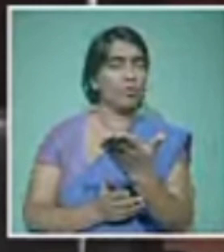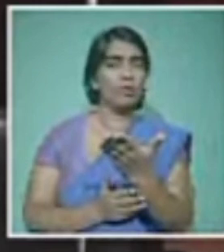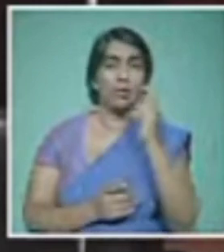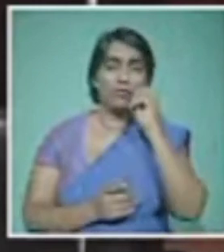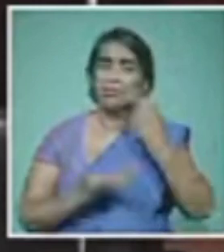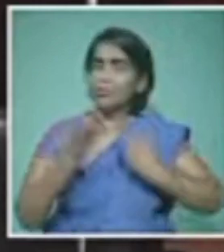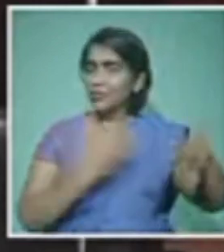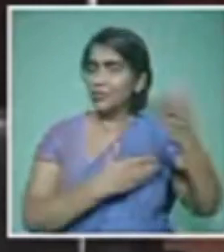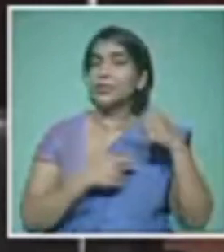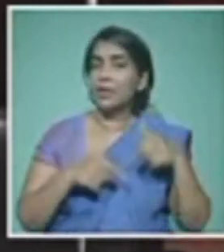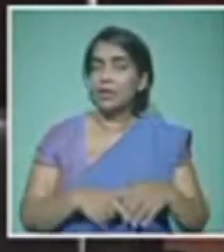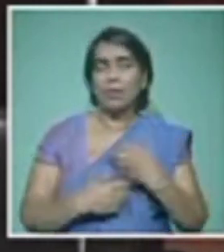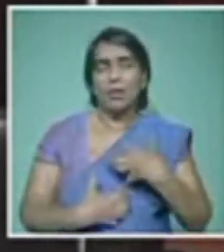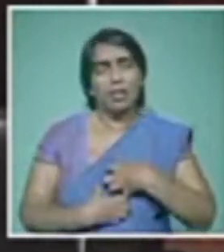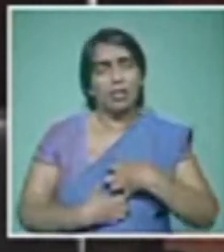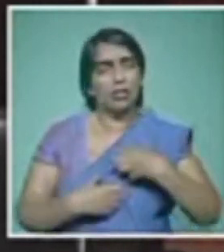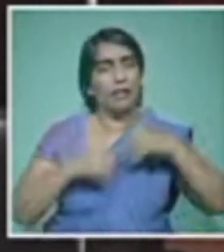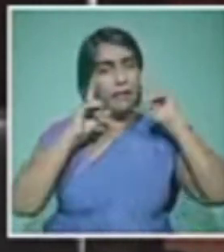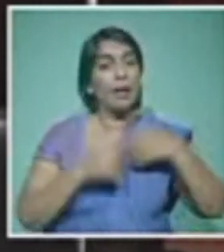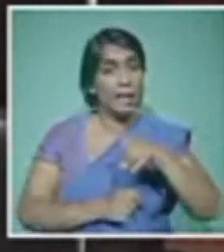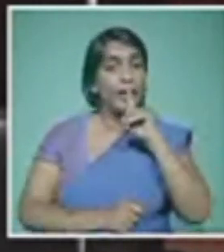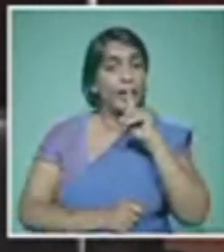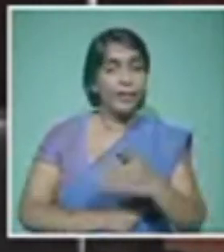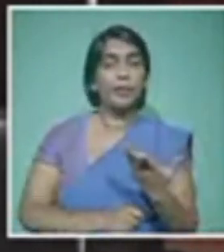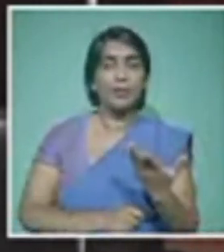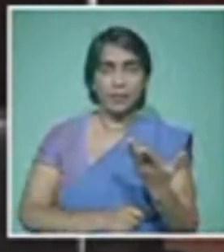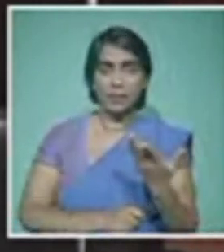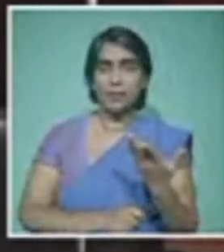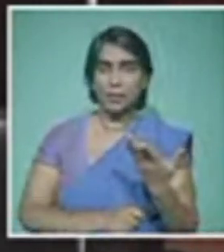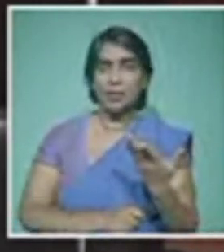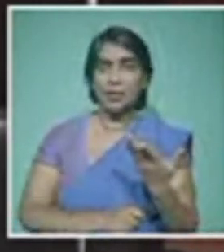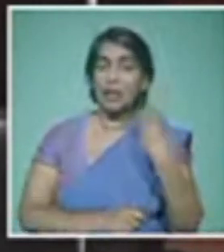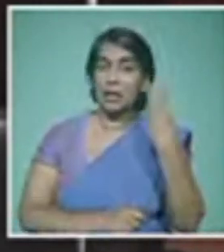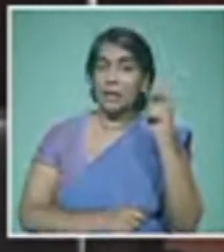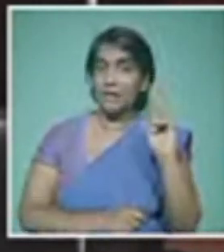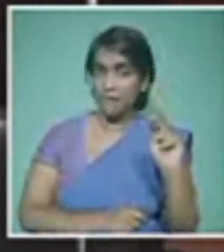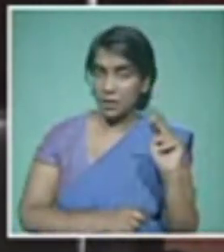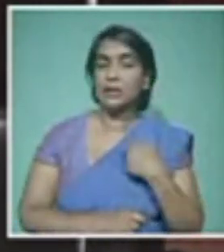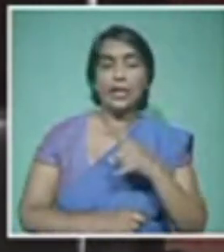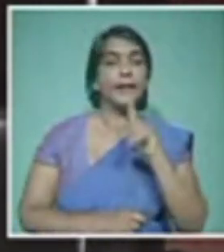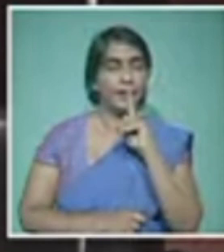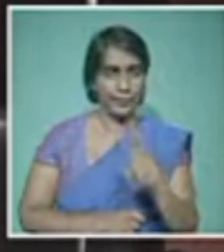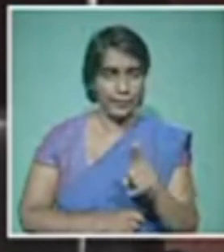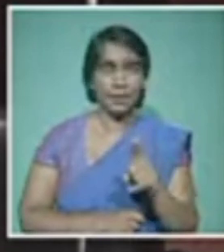මිනිස්සු අත දහදුක් විඳිනවා අපි කිව්වා අපි 2020 අපි කිව්වා